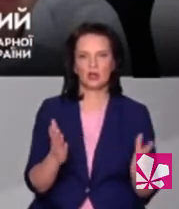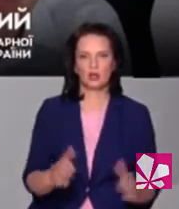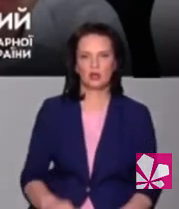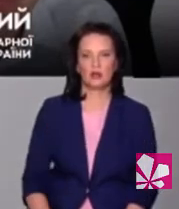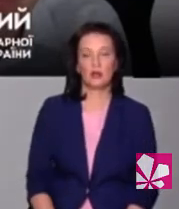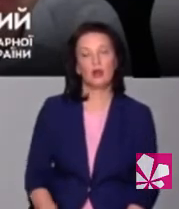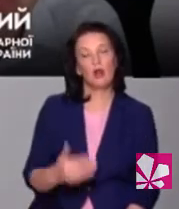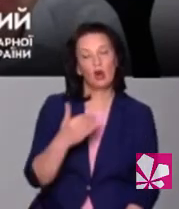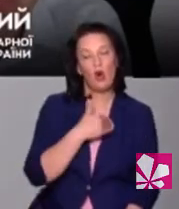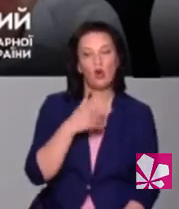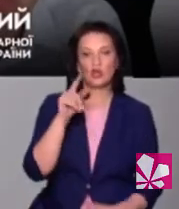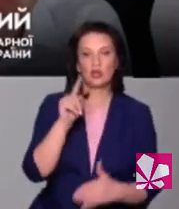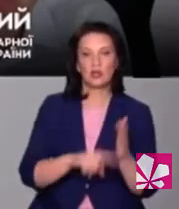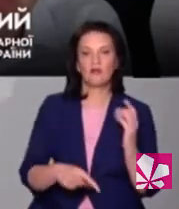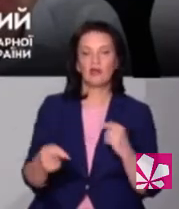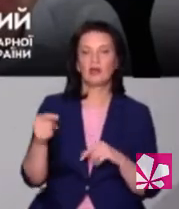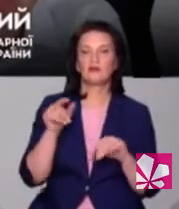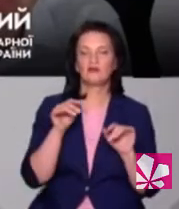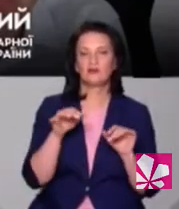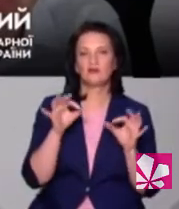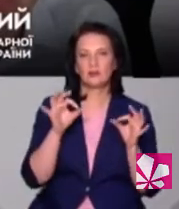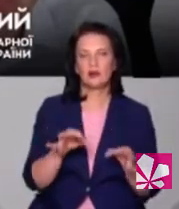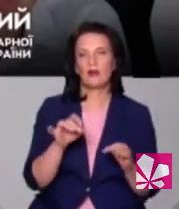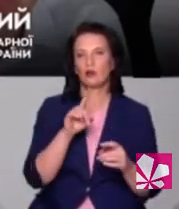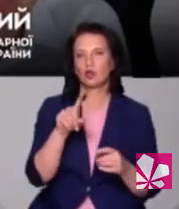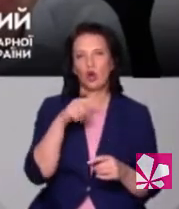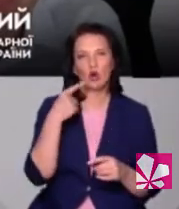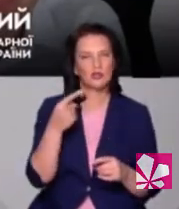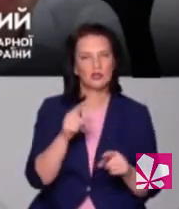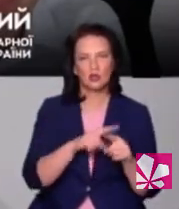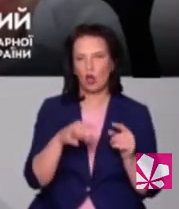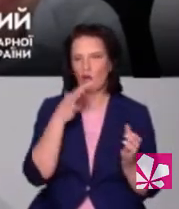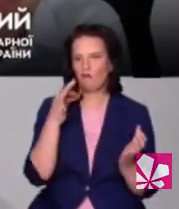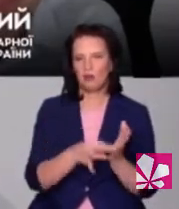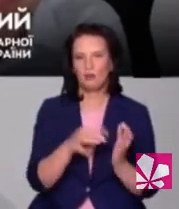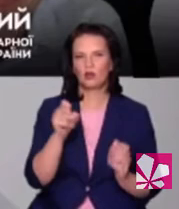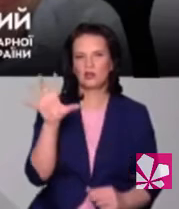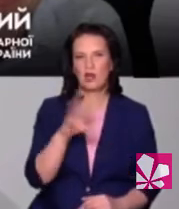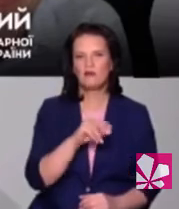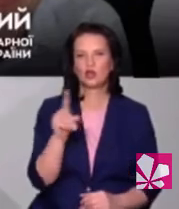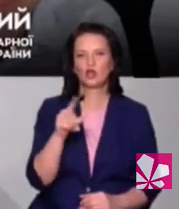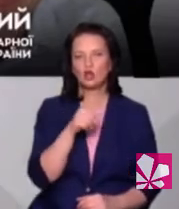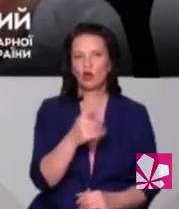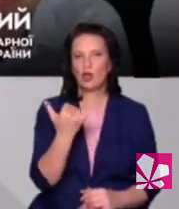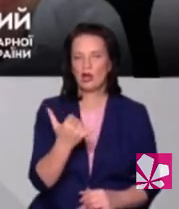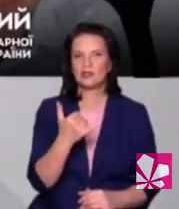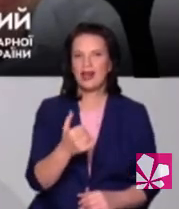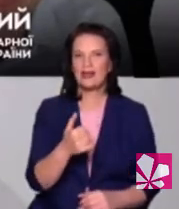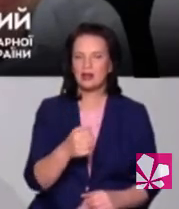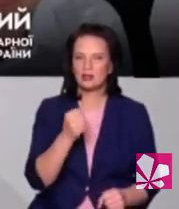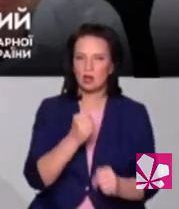вірити в те, що справді Росія зовсім скоро відповість за все, що вона зараз робить. Дякуємо вам за цю розмову.